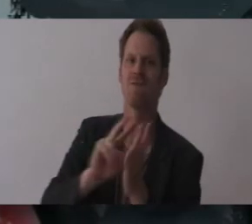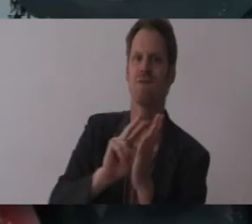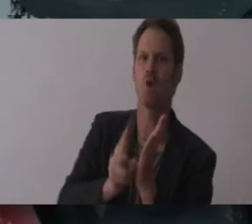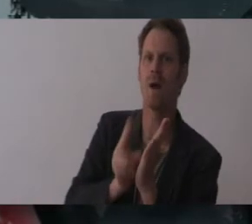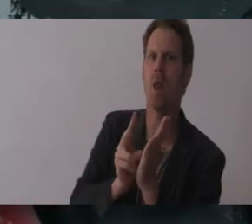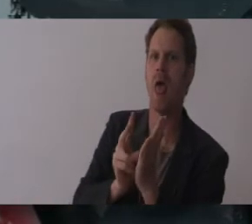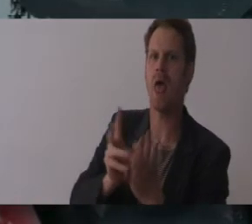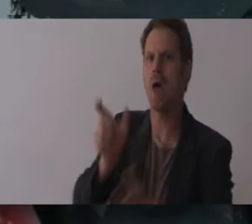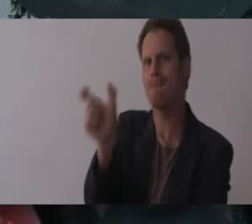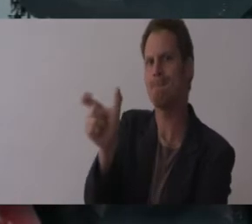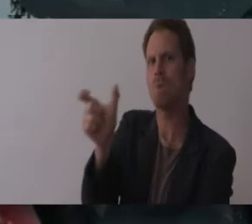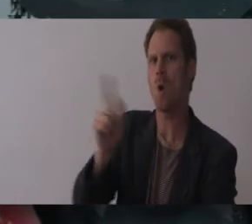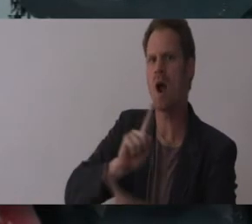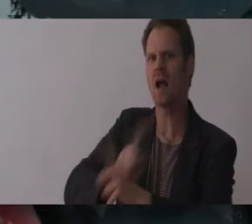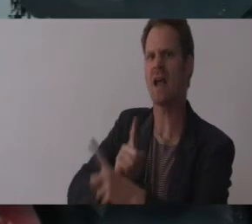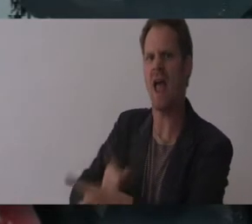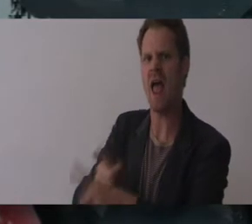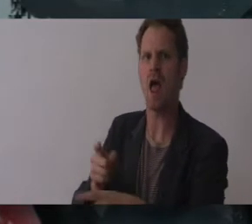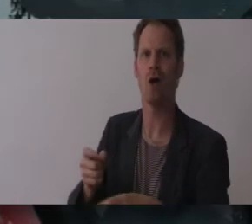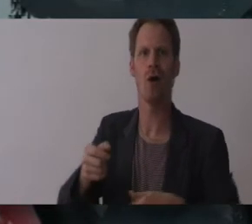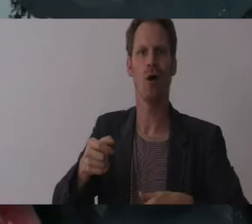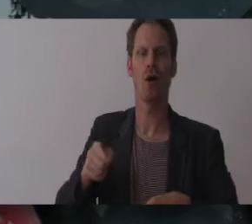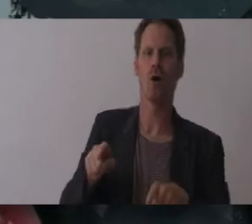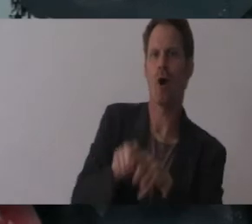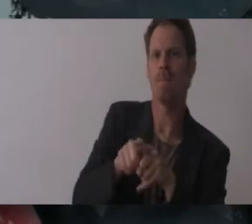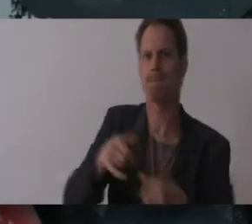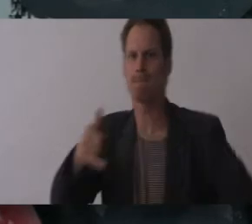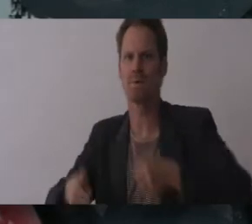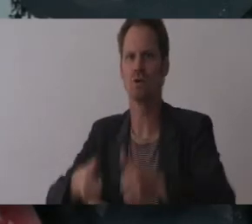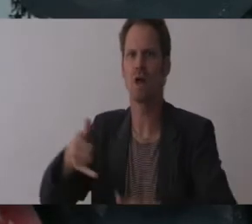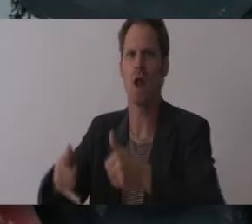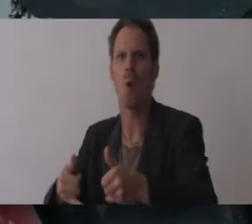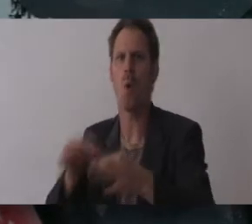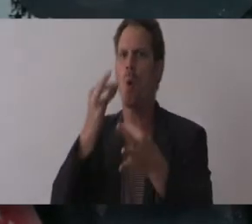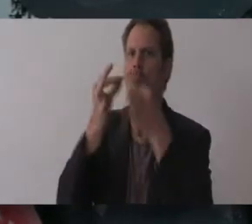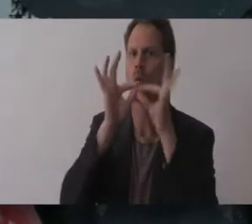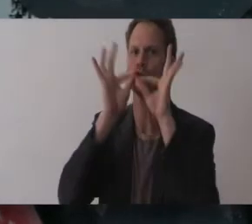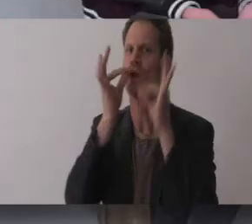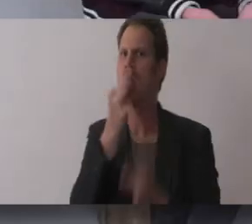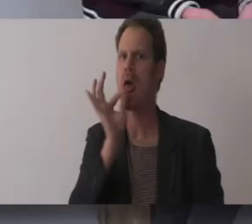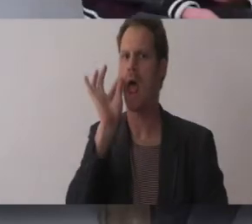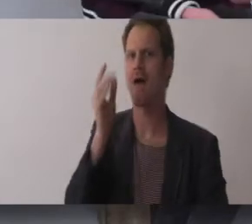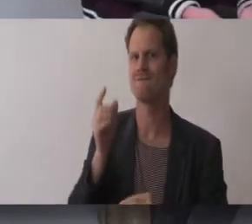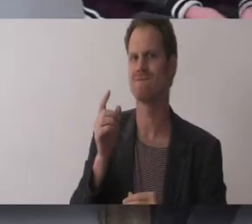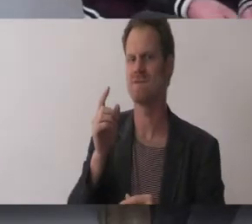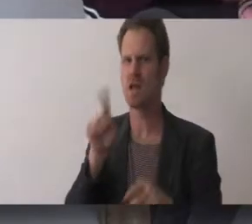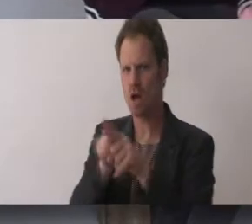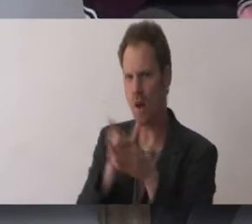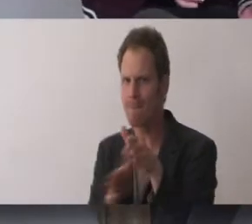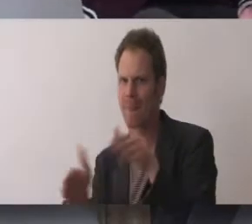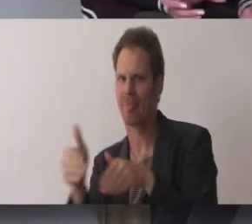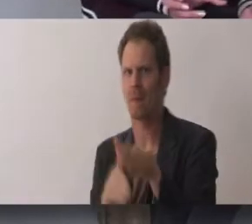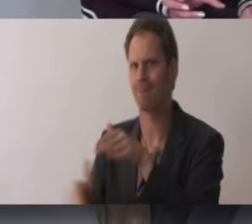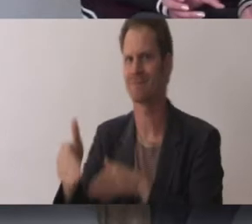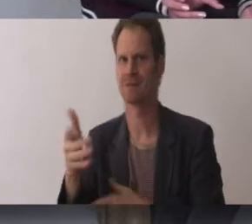fait partie, tout comme la tiraille chaussure à talons, rouge à lèvres, justement de ce détournement. Et c'est justement parce que ce